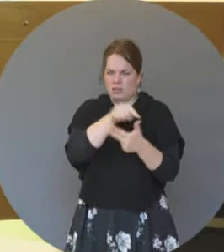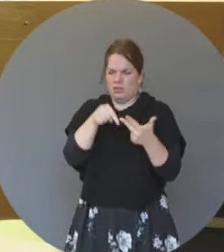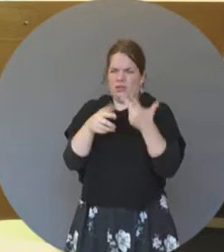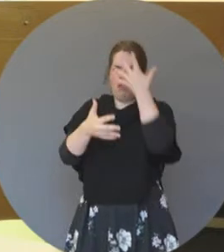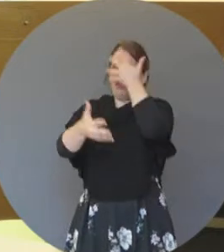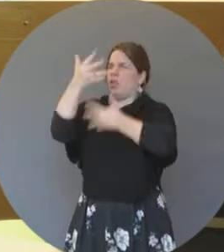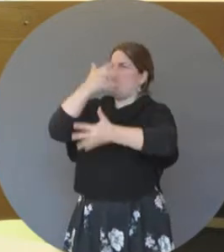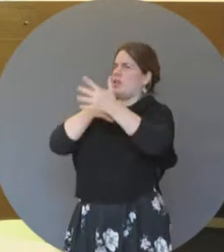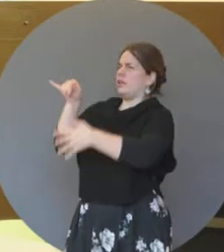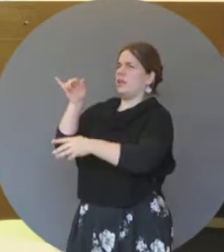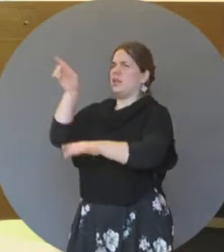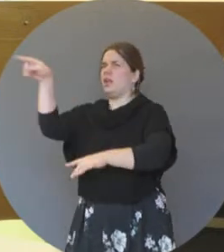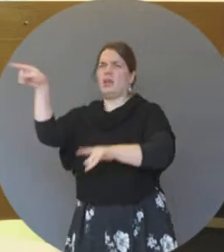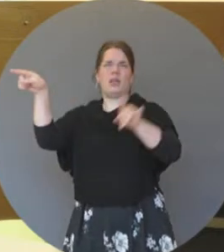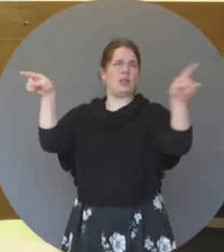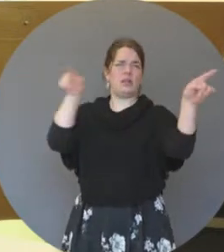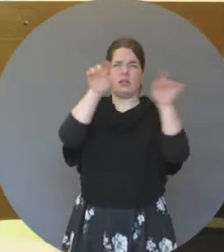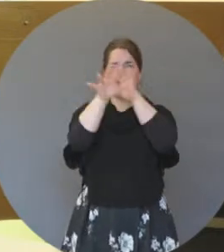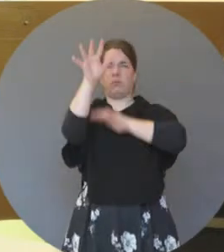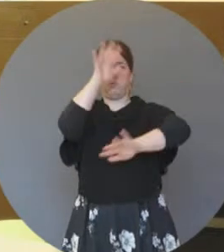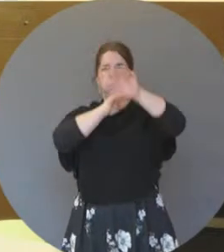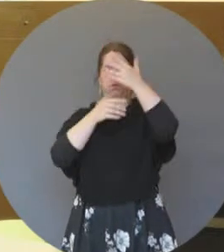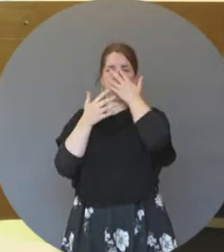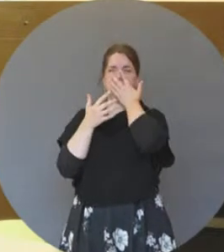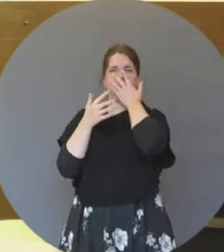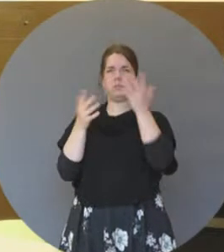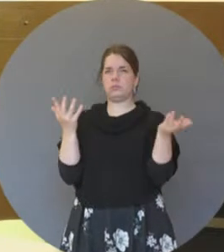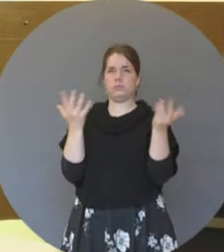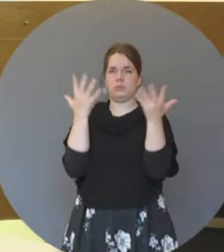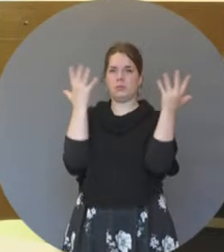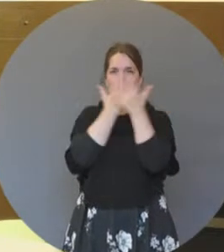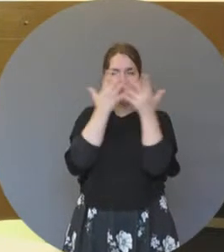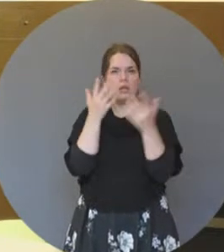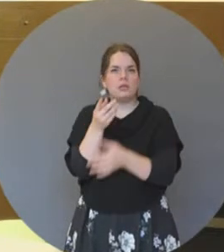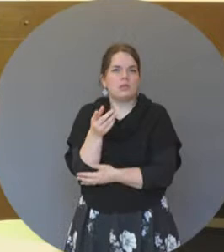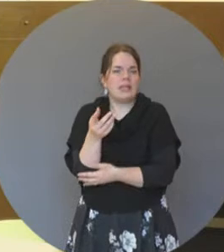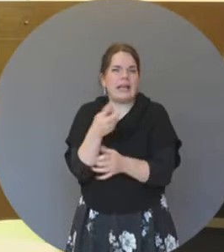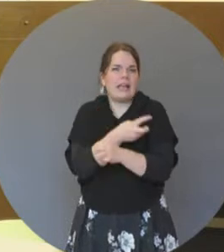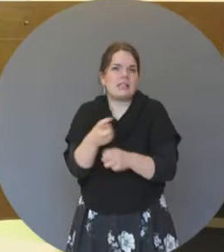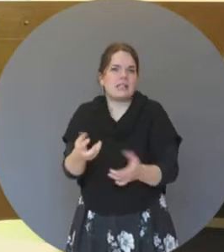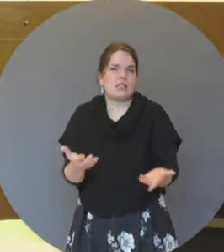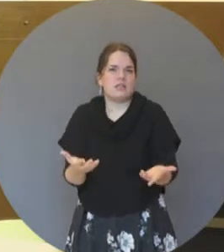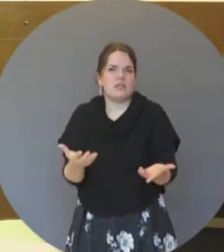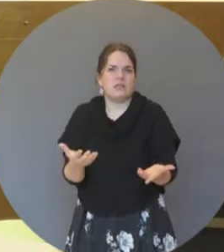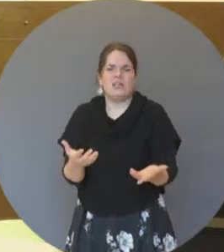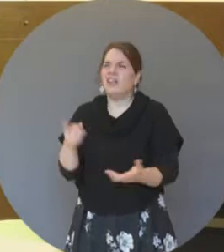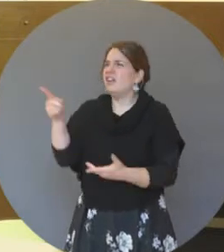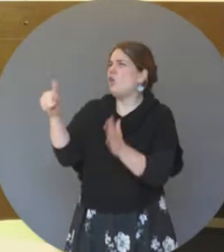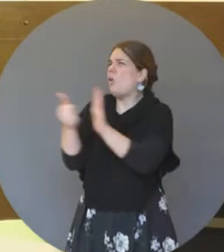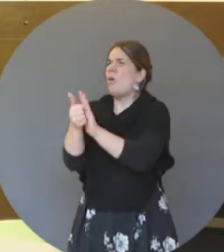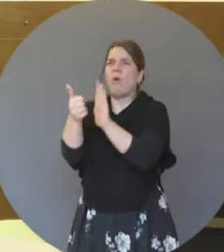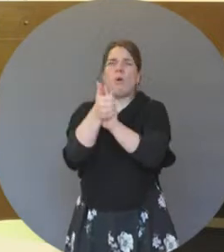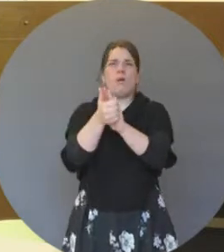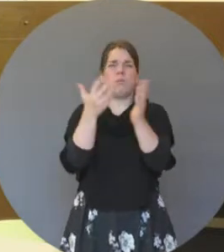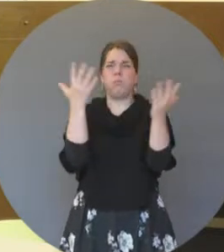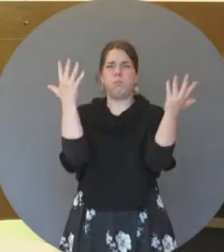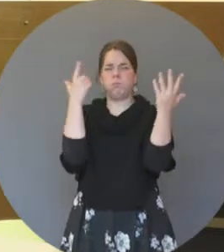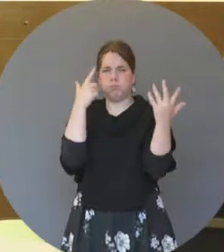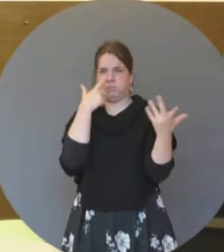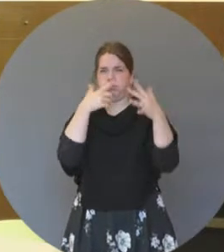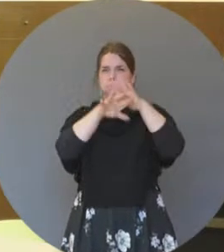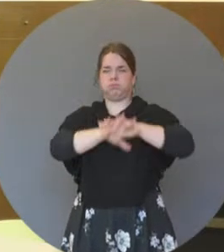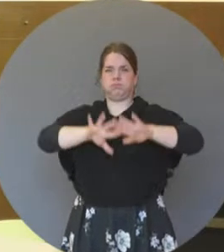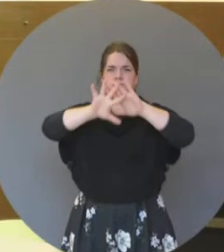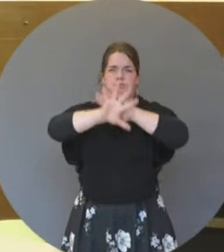populations concernées soient submergées par un flux d'informations sans plus trop savoir qui fait quoi d'où la